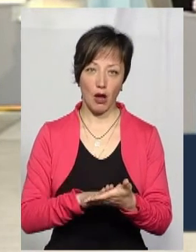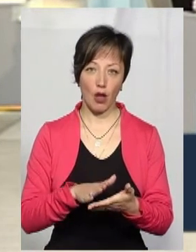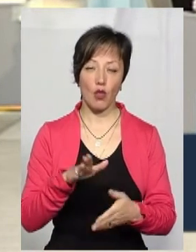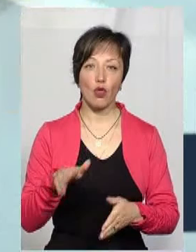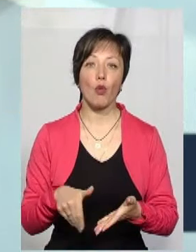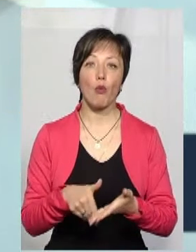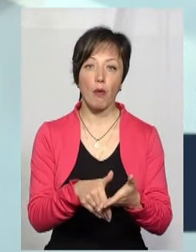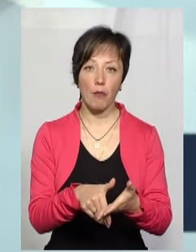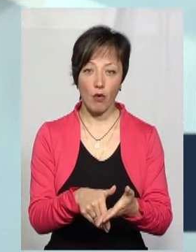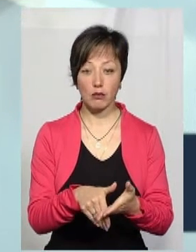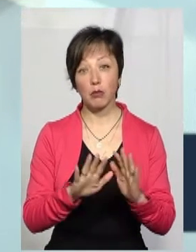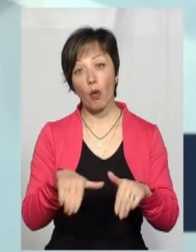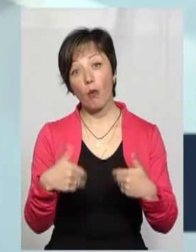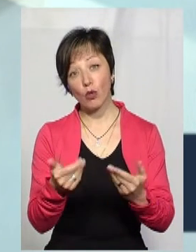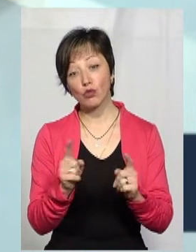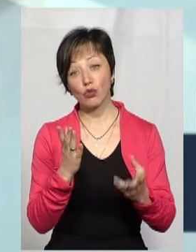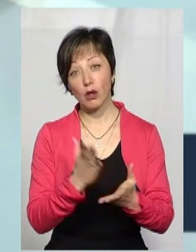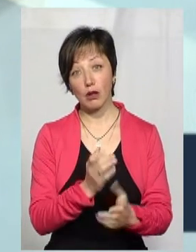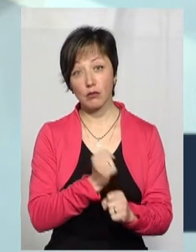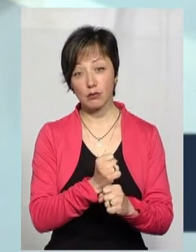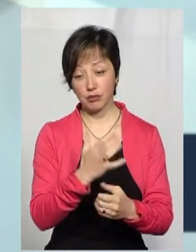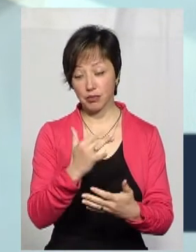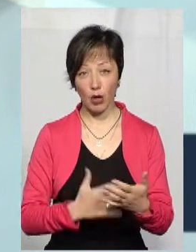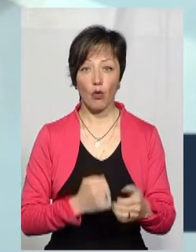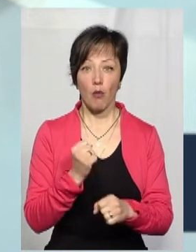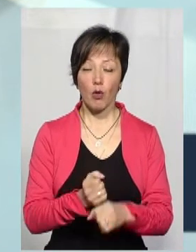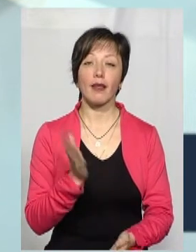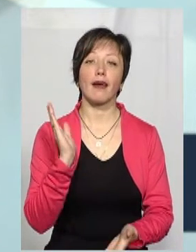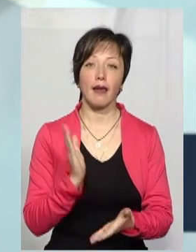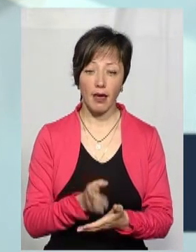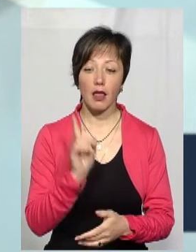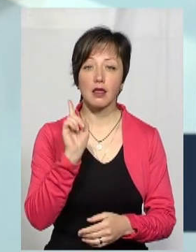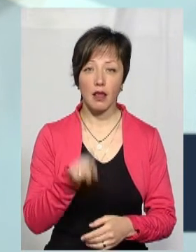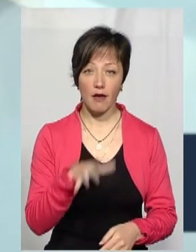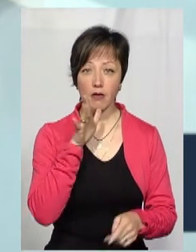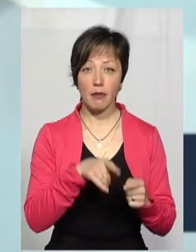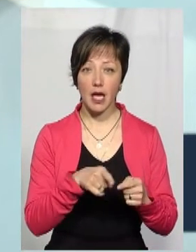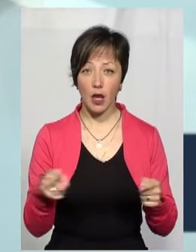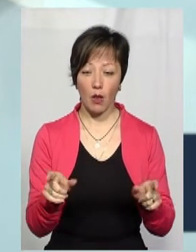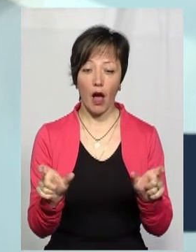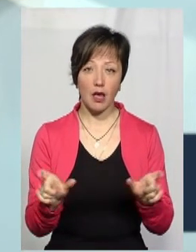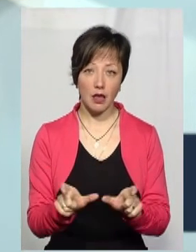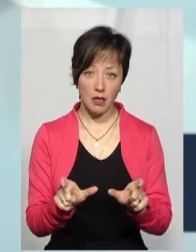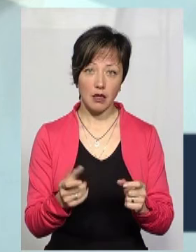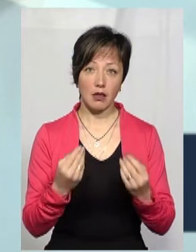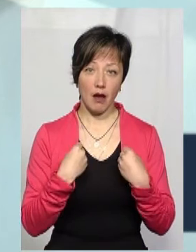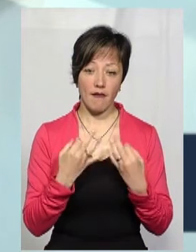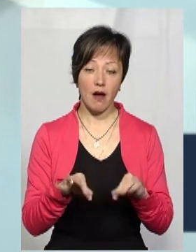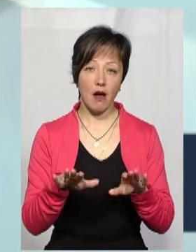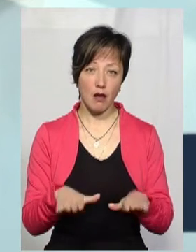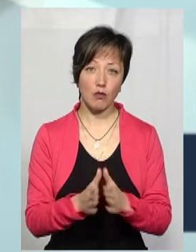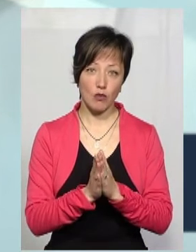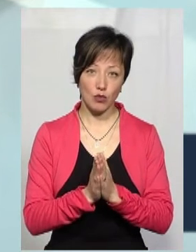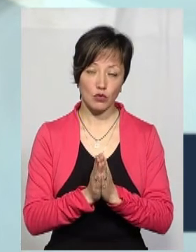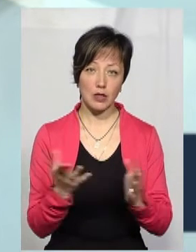безробіттю, пропонує роботу, яка є, тому що по-любому робота є, навіть в період карантину роботодавці нам подають вакансії, просять,